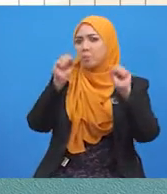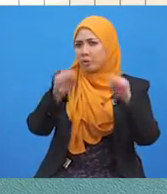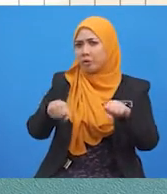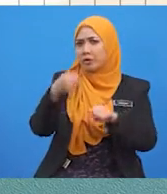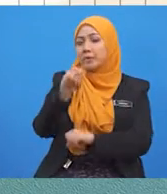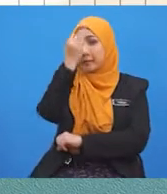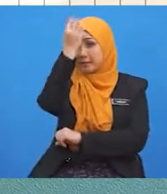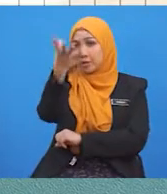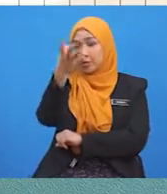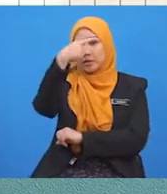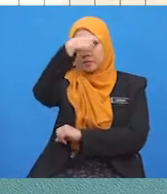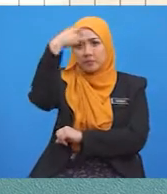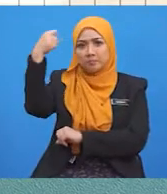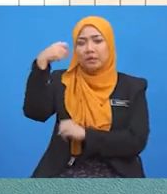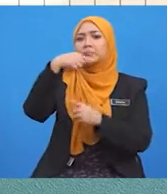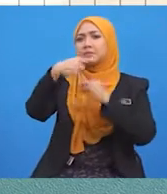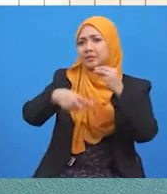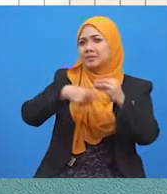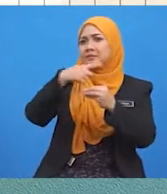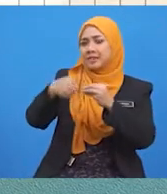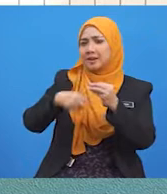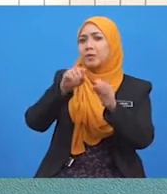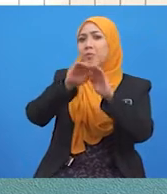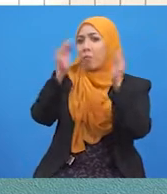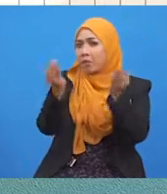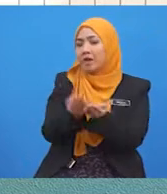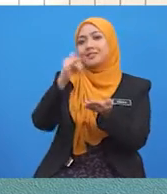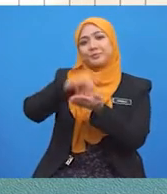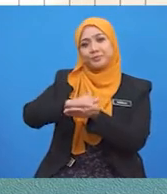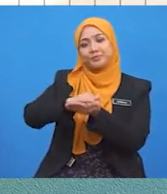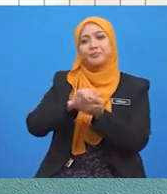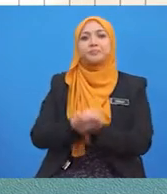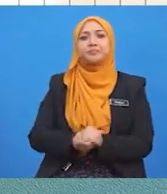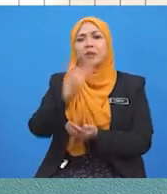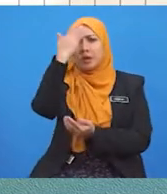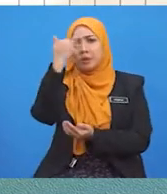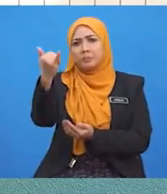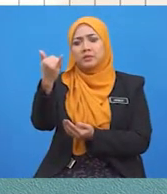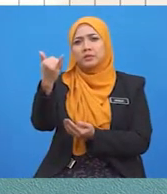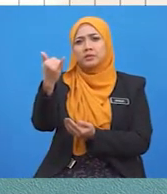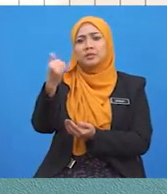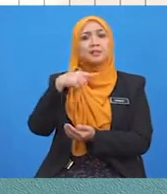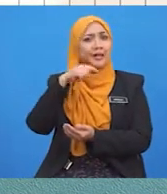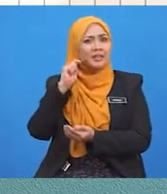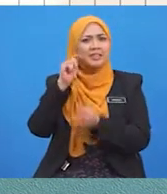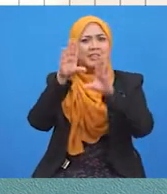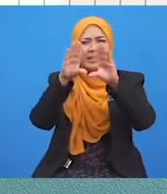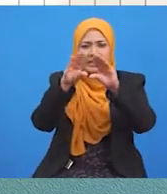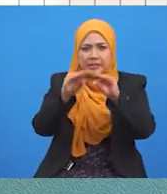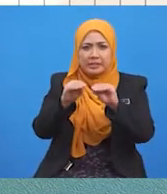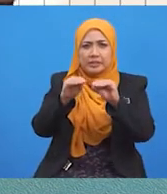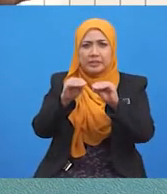Mari kita lihat apakah aplikasi prinsip pengembangan dan Khan yang